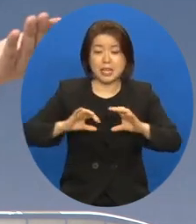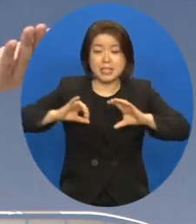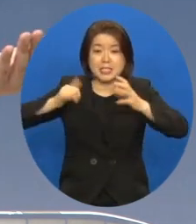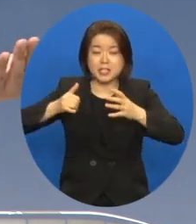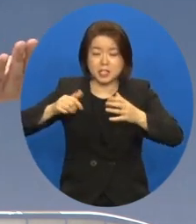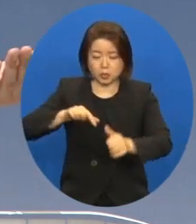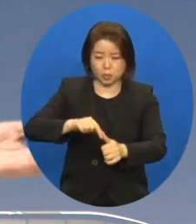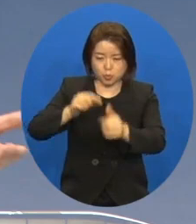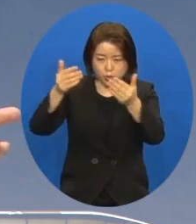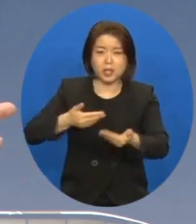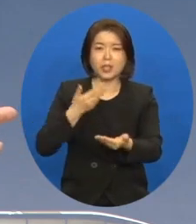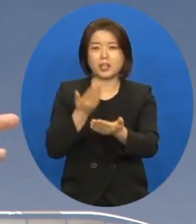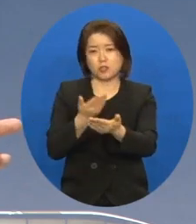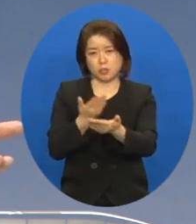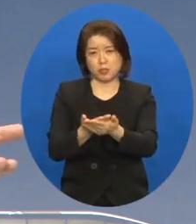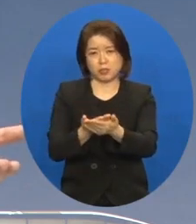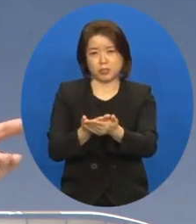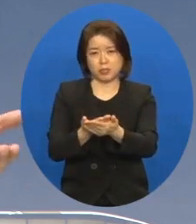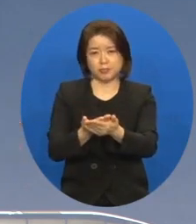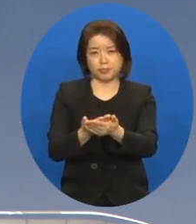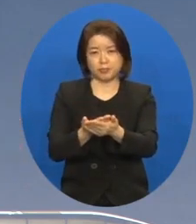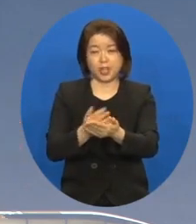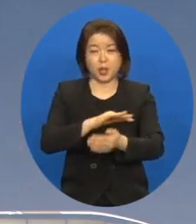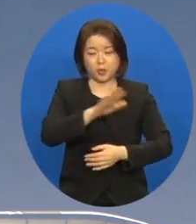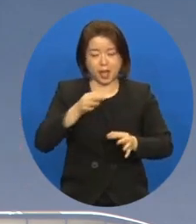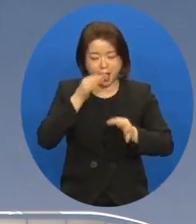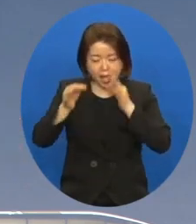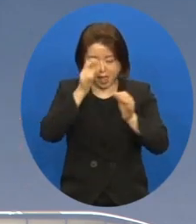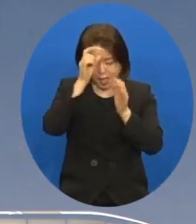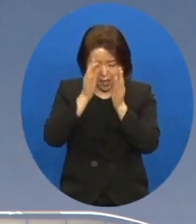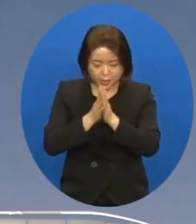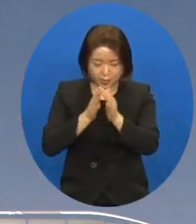세상도 구원하게 하여 주시옵소서. 우리 통성으로 기도하겠습니다.